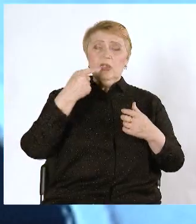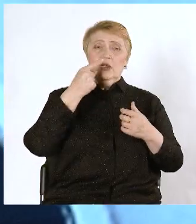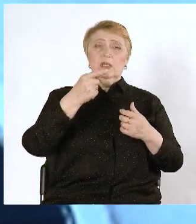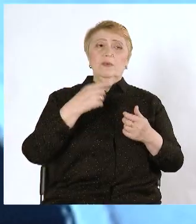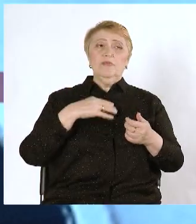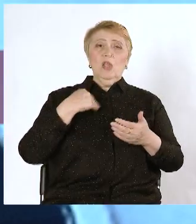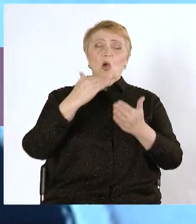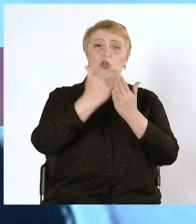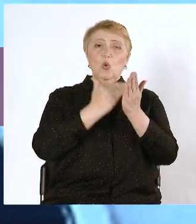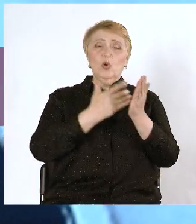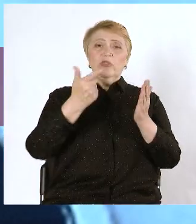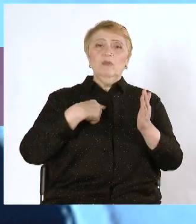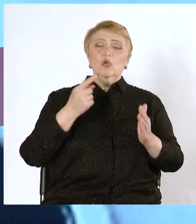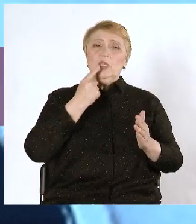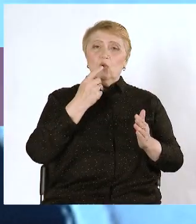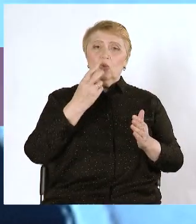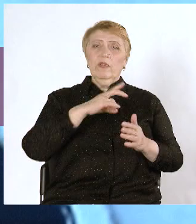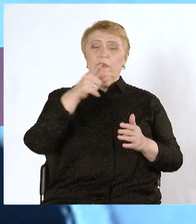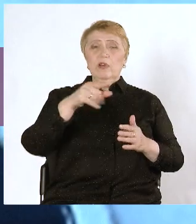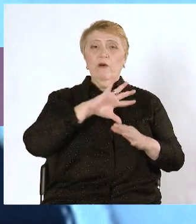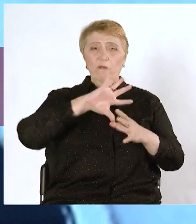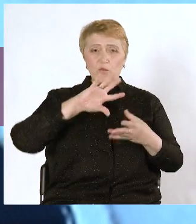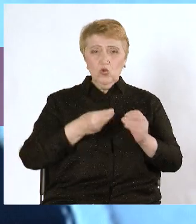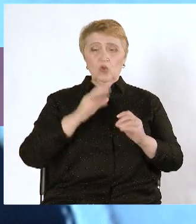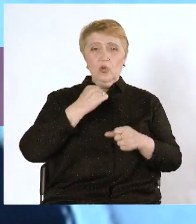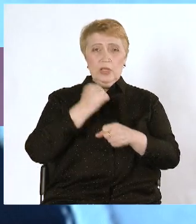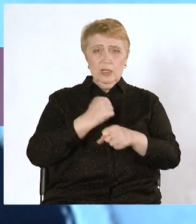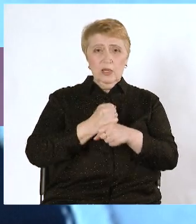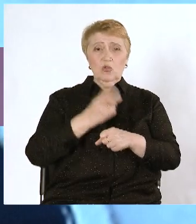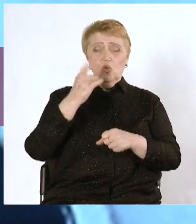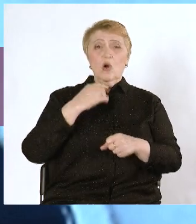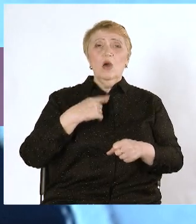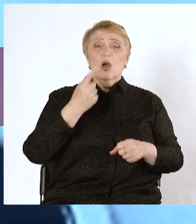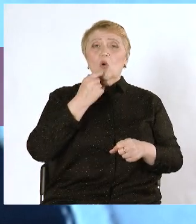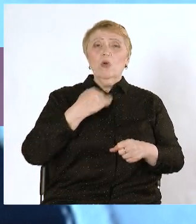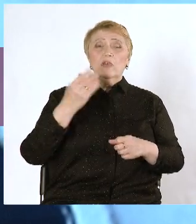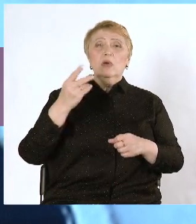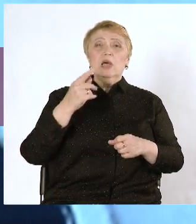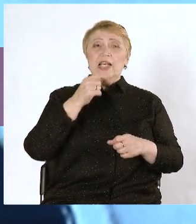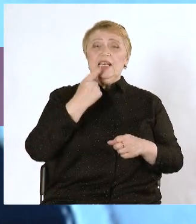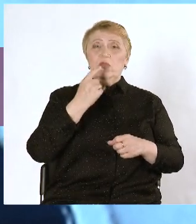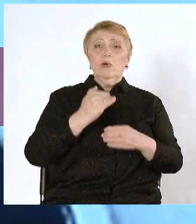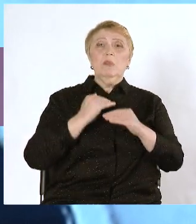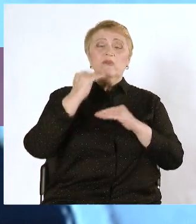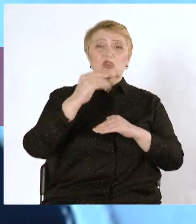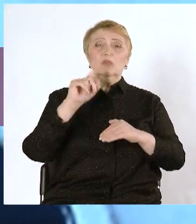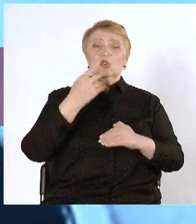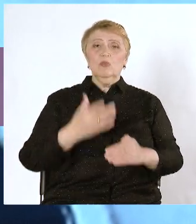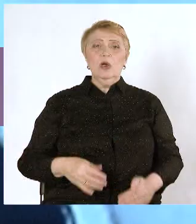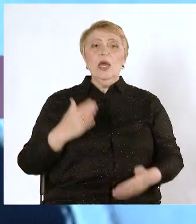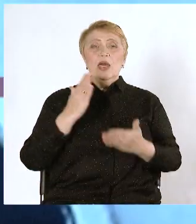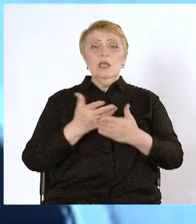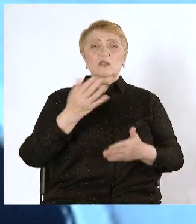все-таки вывод все делаете она все равно все равно уровень повышается но тогда есть возможность